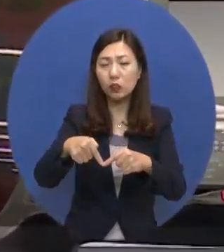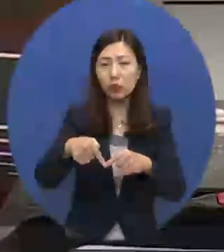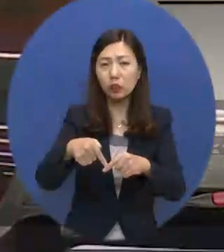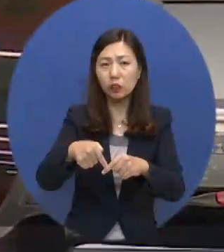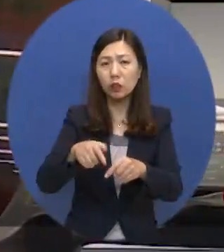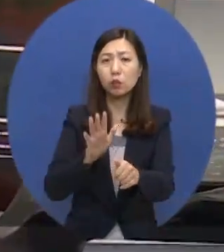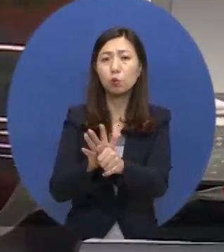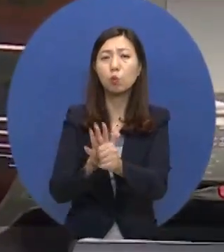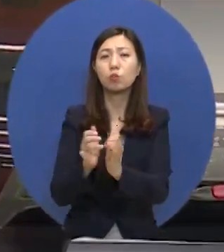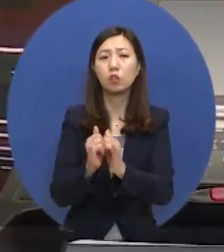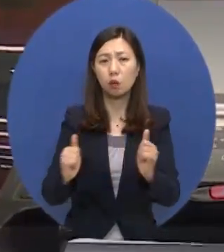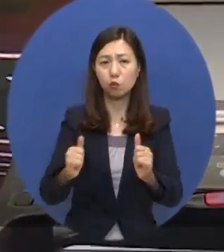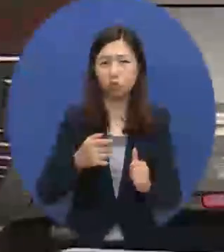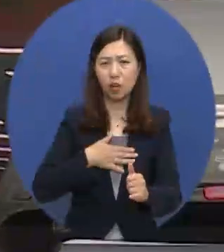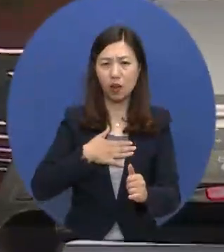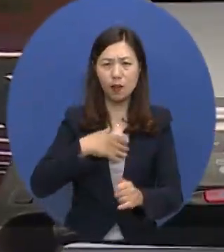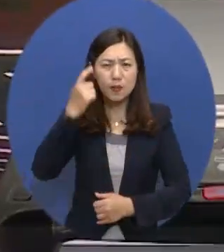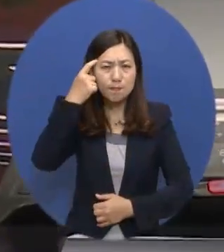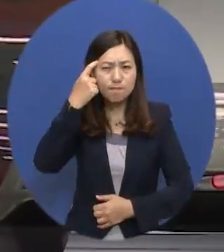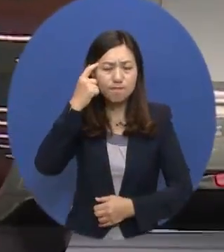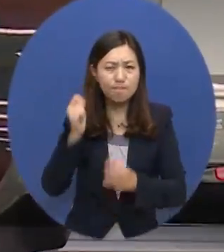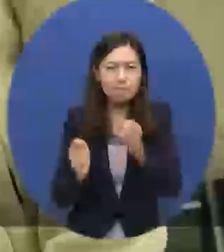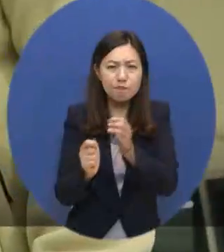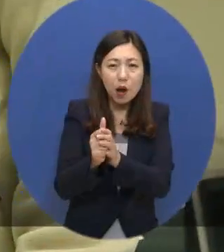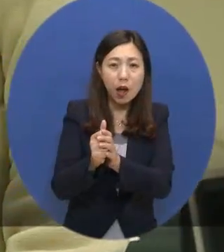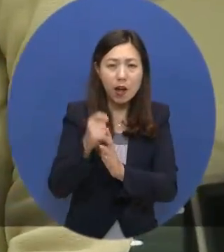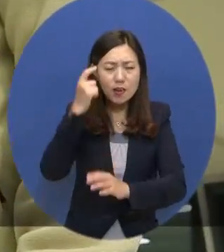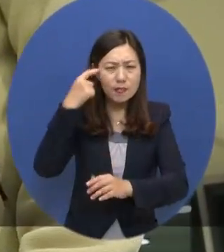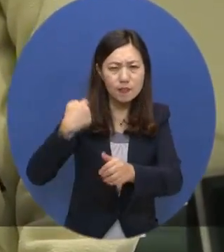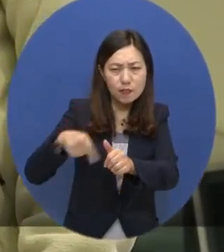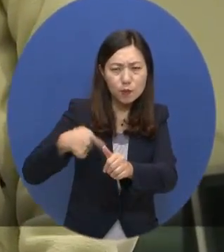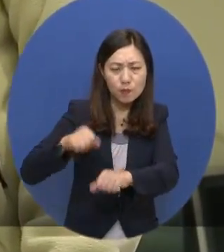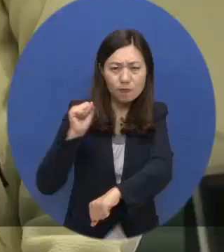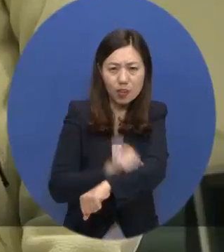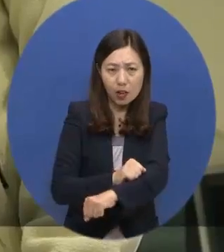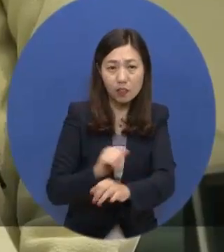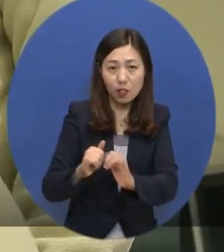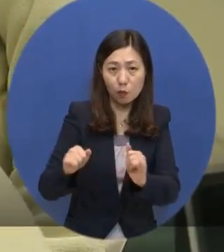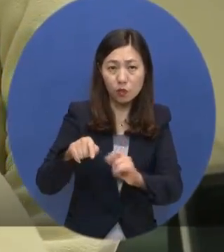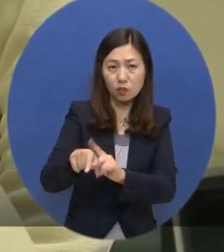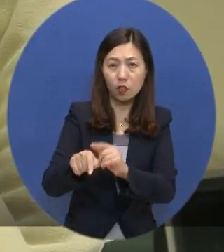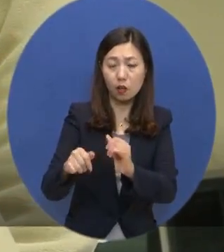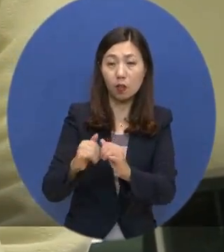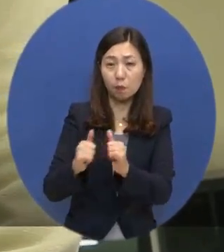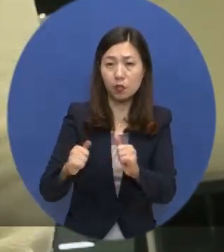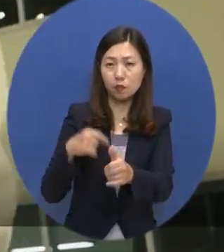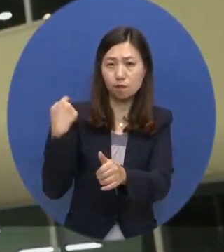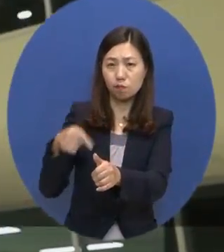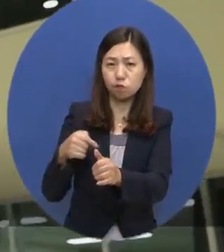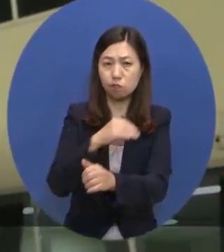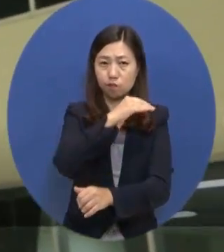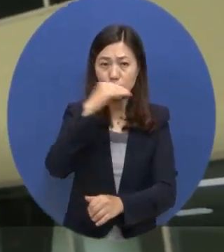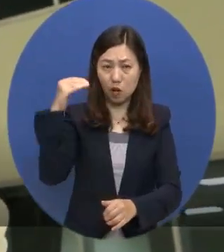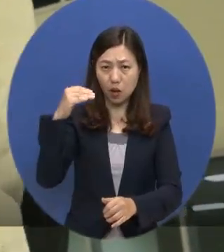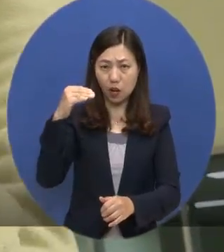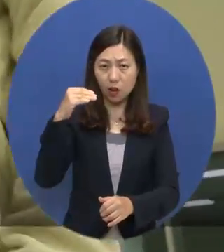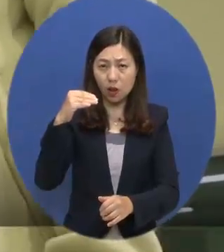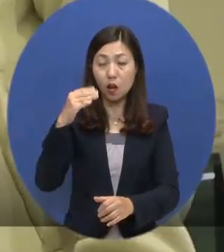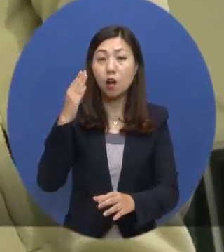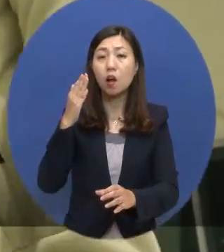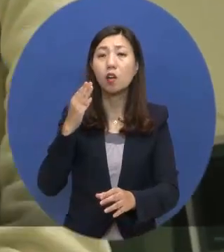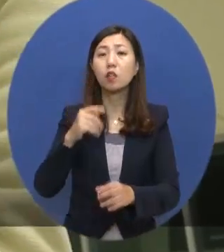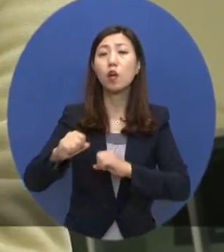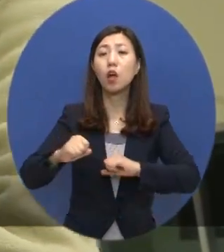그 내가 뛰어난 지도를 가지고 있고 이 사람이 지도를 올바르게 하고 있다는 거는 선수들이